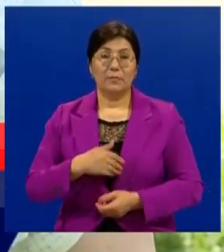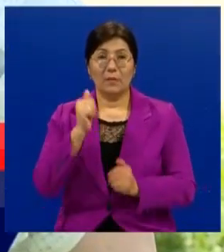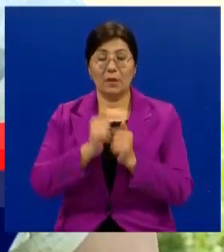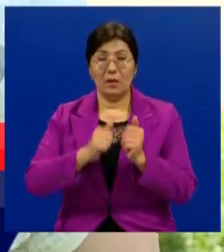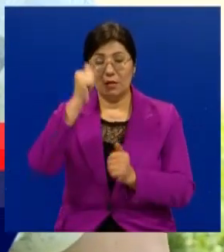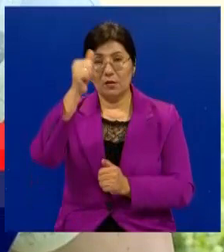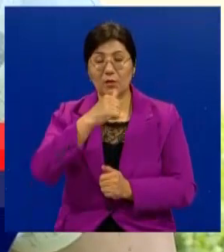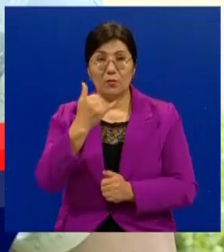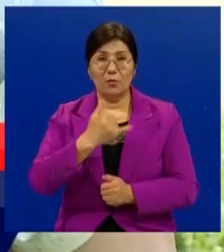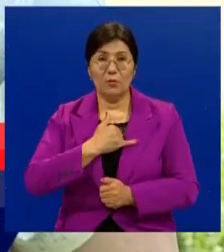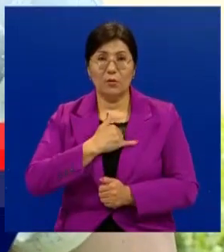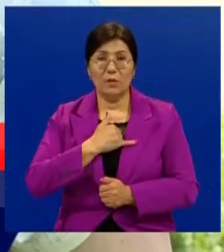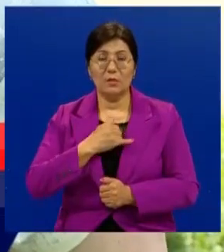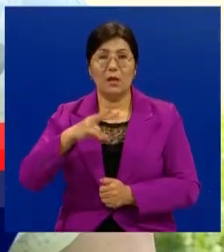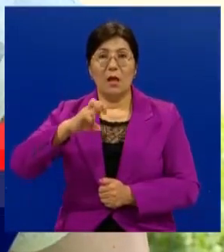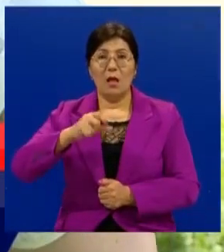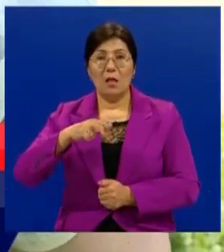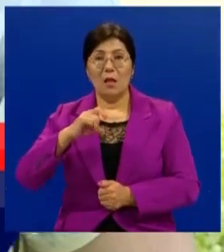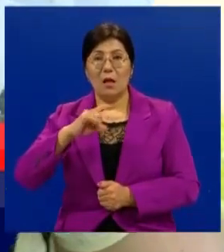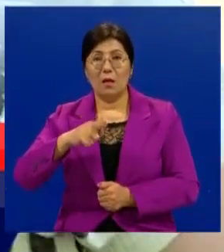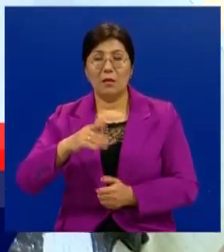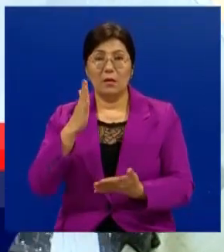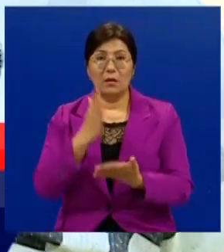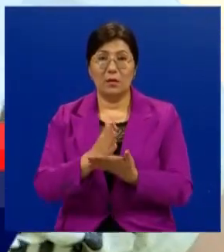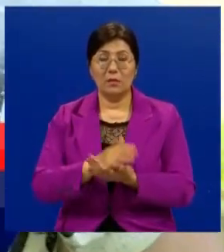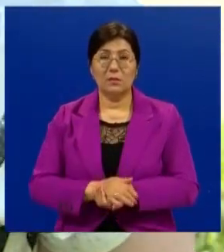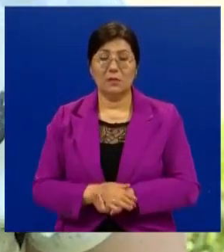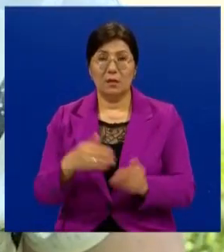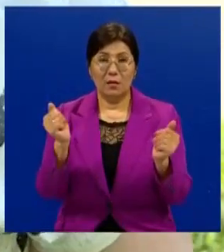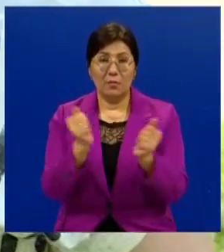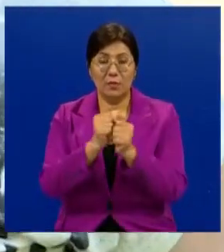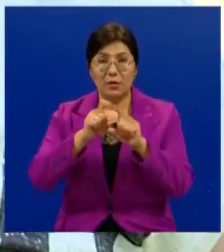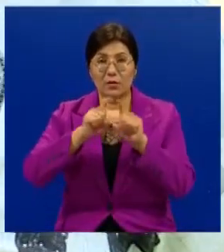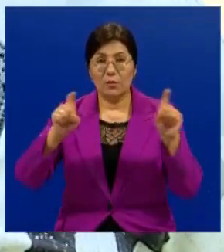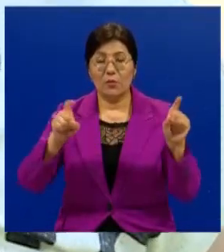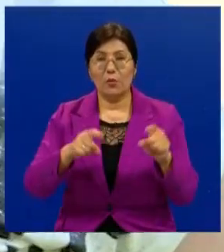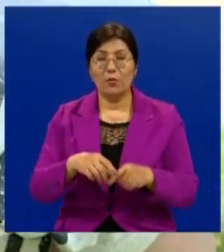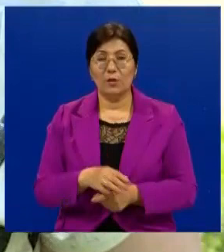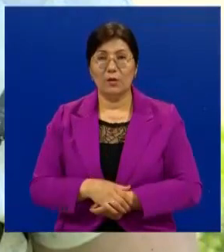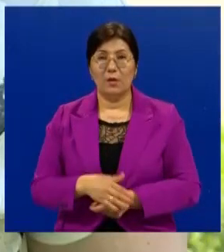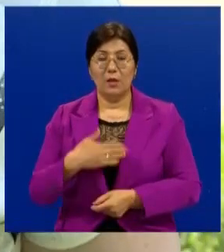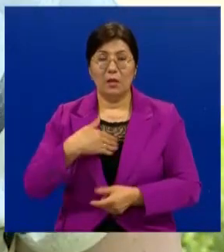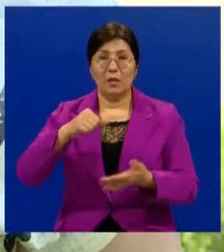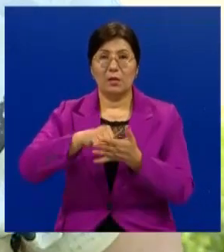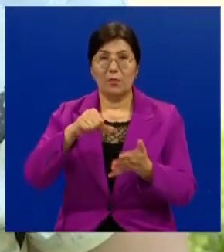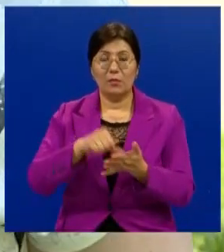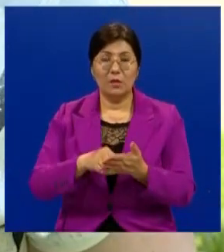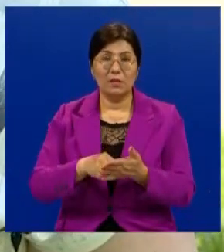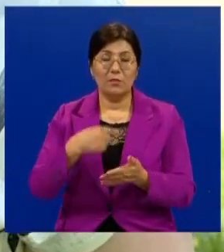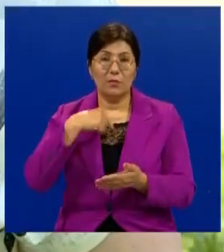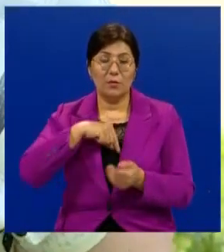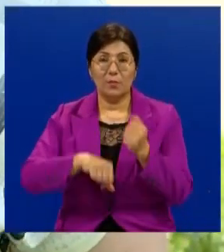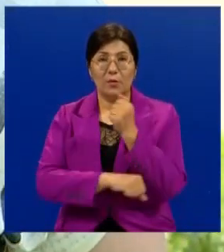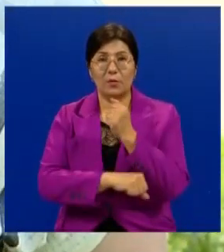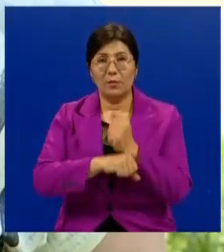школе проходит лагерь, площадка пришкольного лагеря. Я там участвую как психолог,